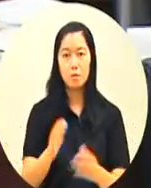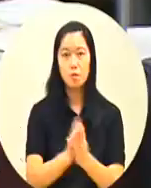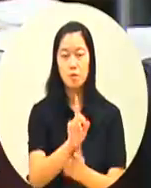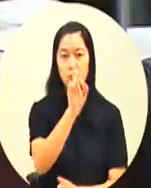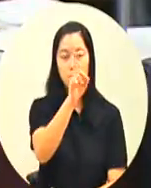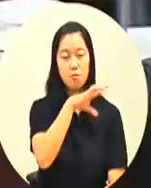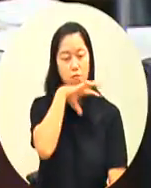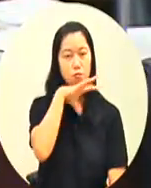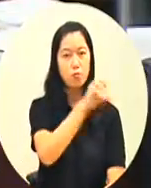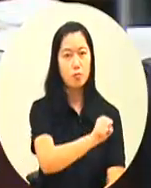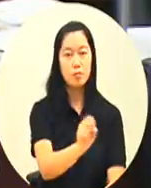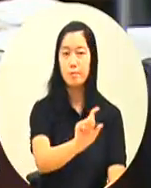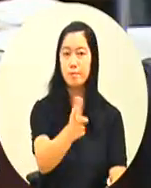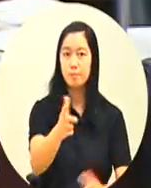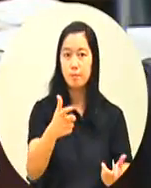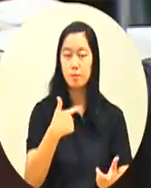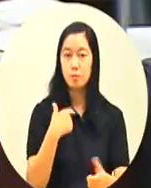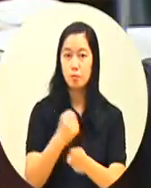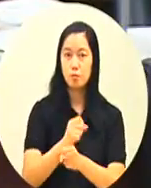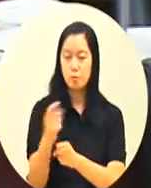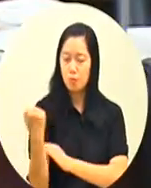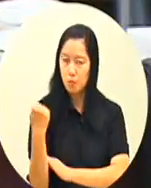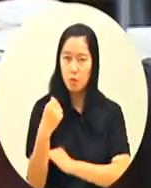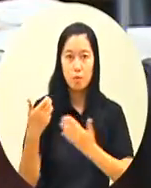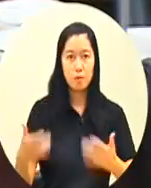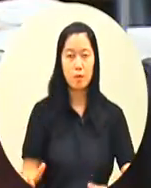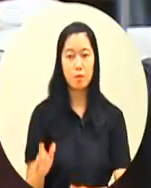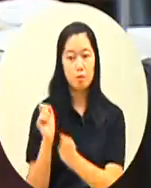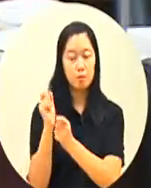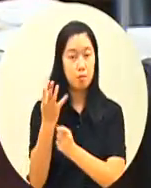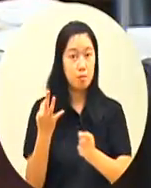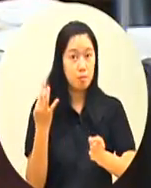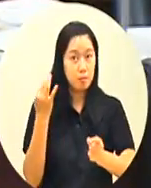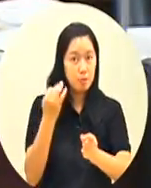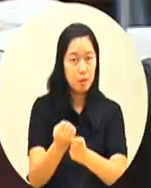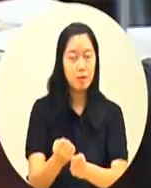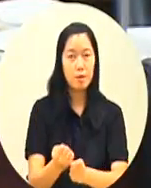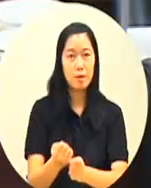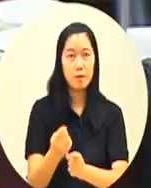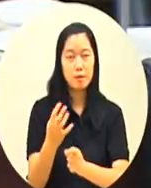算，所以我们做了非常多的努力，所以这几年这样一直努力下来，其实